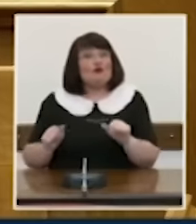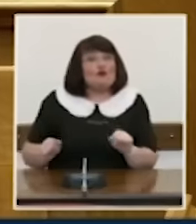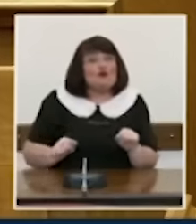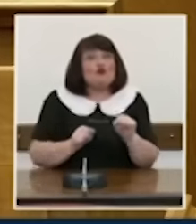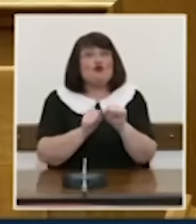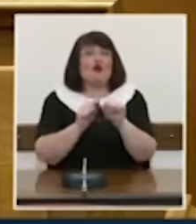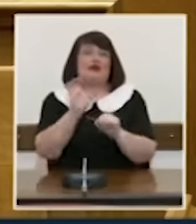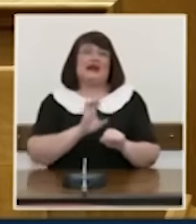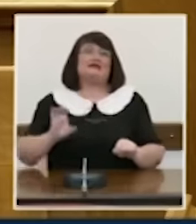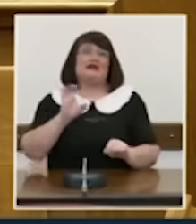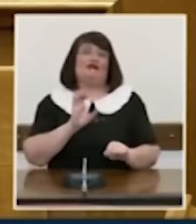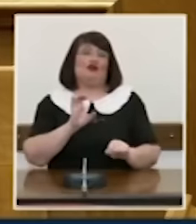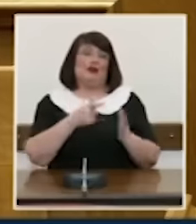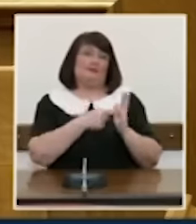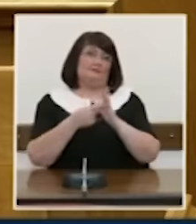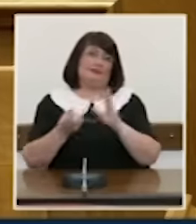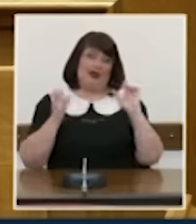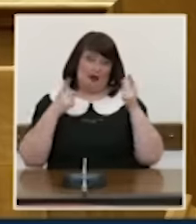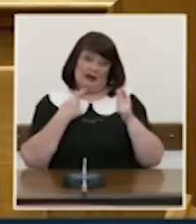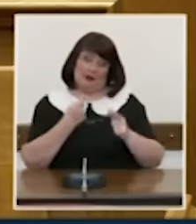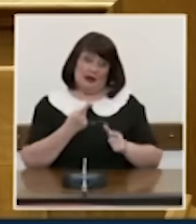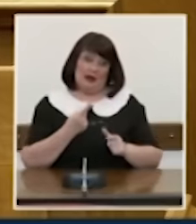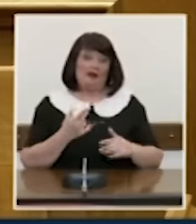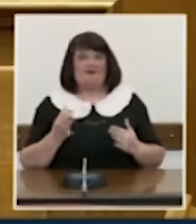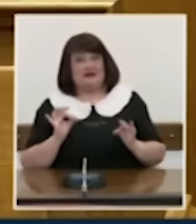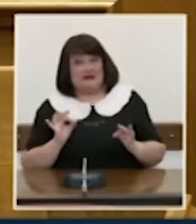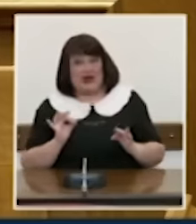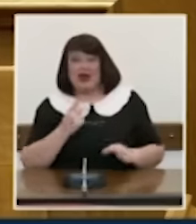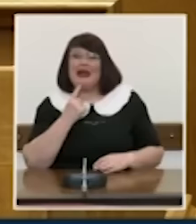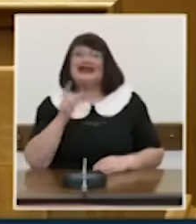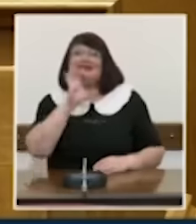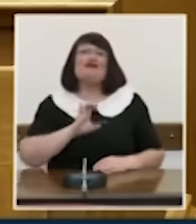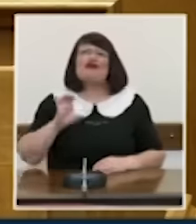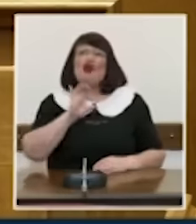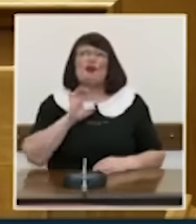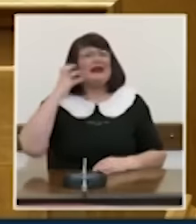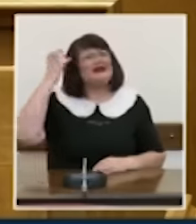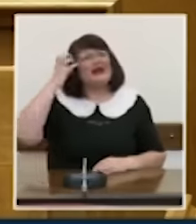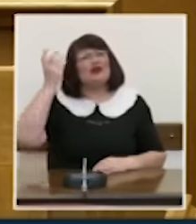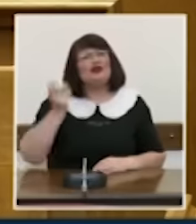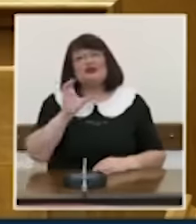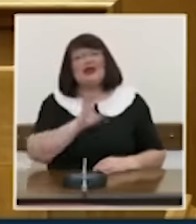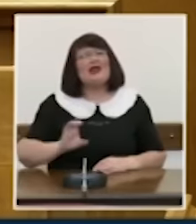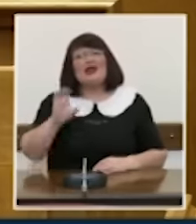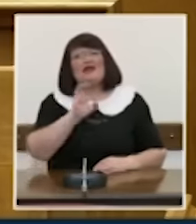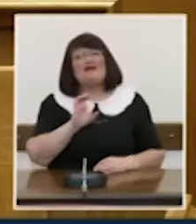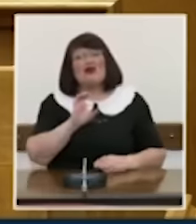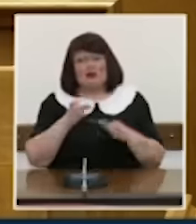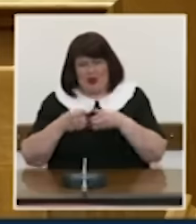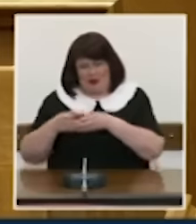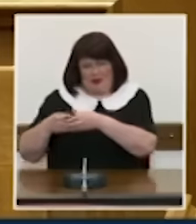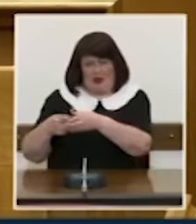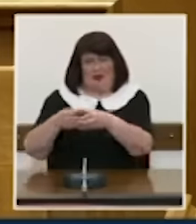Ευρώπη. Βέβαια, εσείς όταν λέτε Ευρώπη, εννοείτε την Ευρώπη των λόμπι,